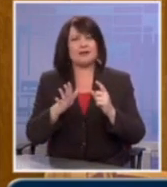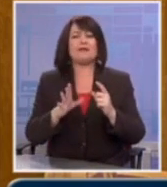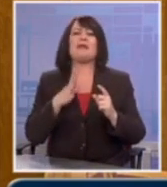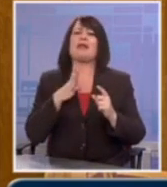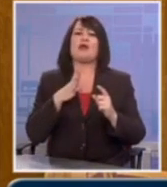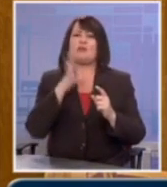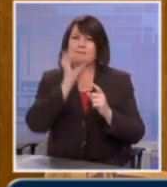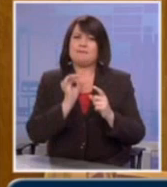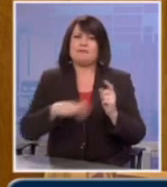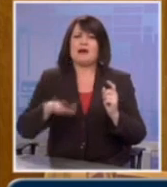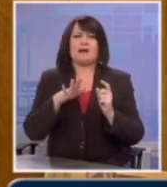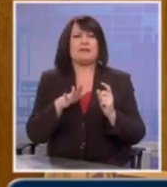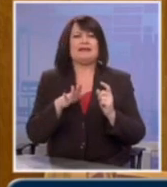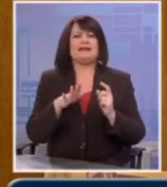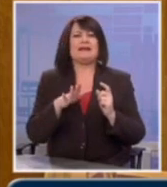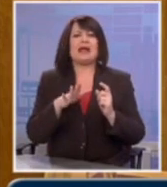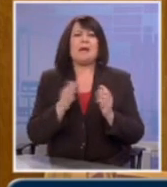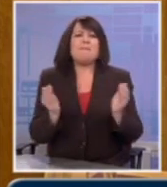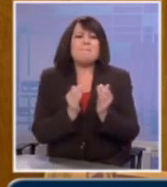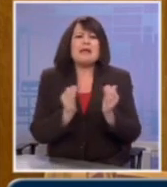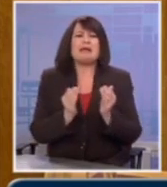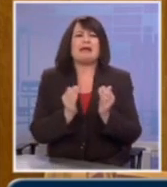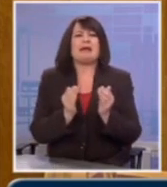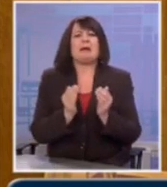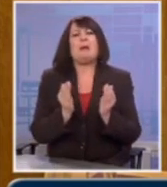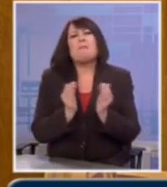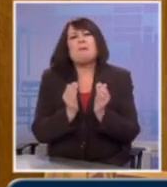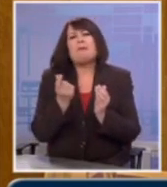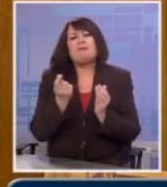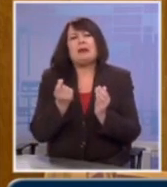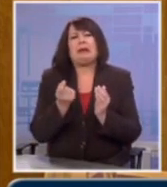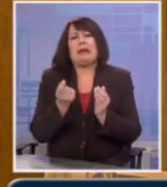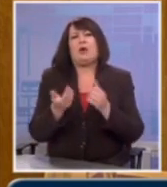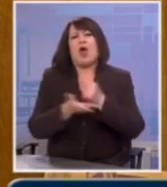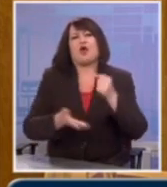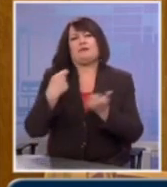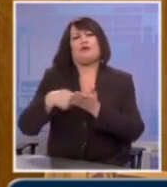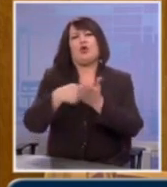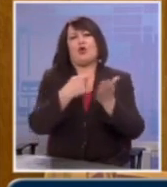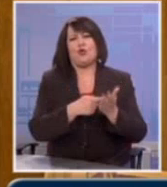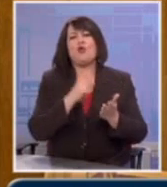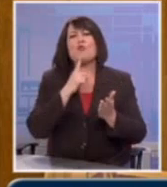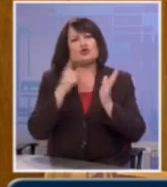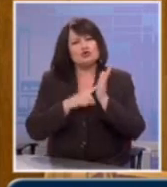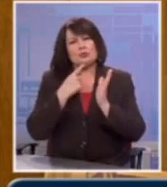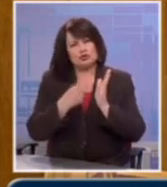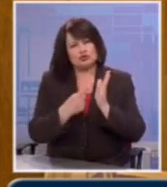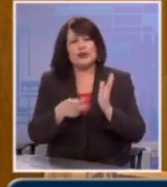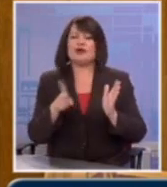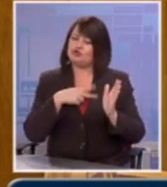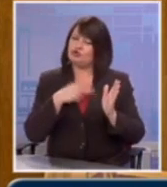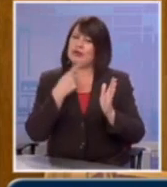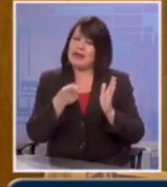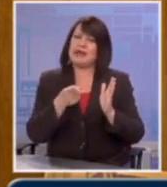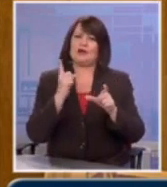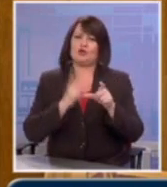πραγματικά οι μικροί και οι μεσαίοι αγρότες να φορολογούνται όπως προβλεπόταν και όπως σωστά έλεγε